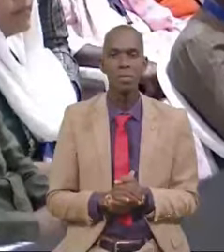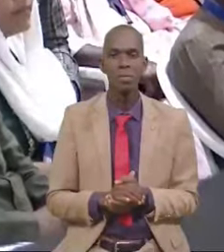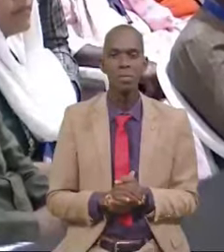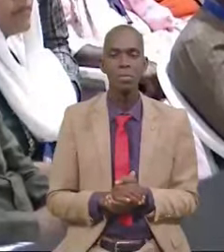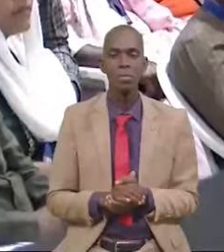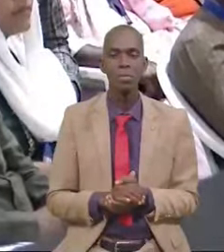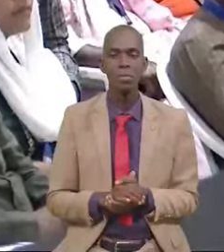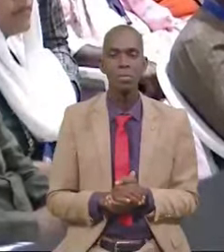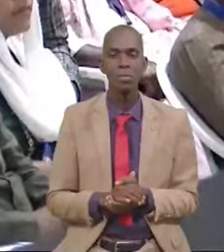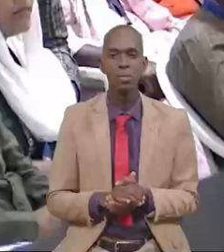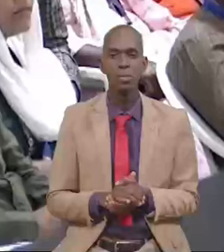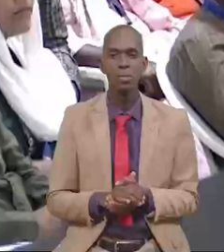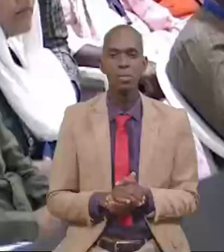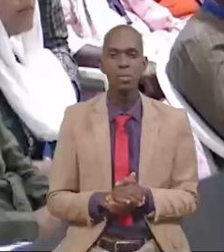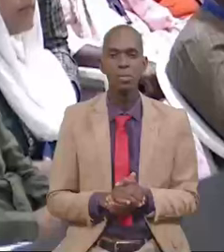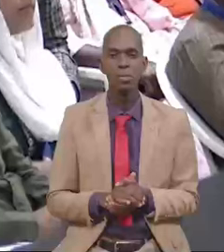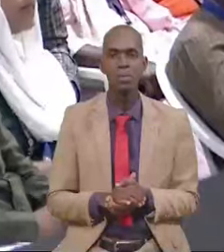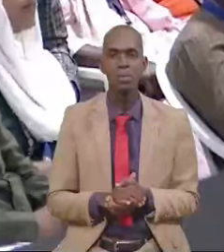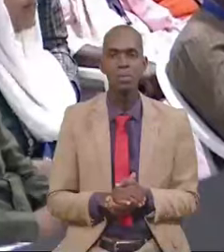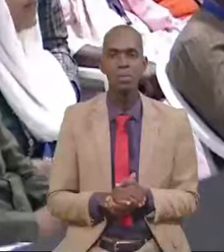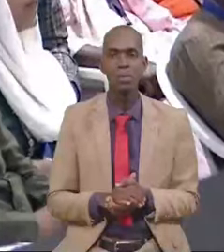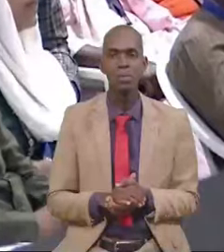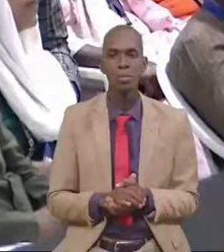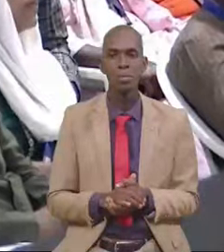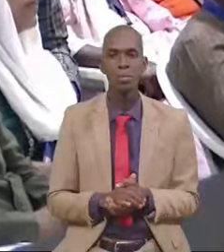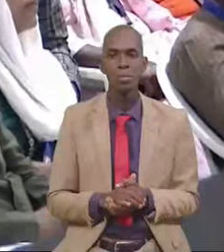cet argent de n'importe quel pays pour acheter ce que vous voulez.